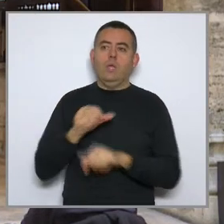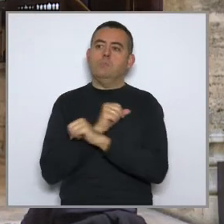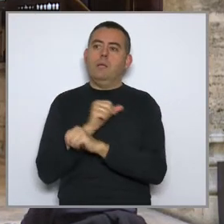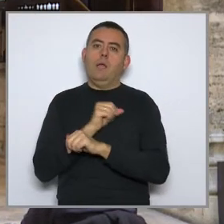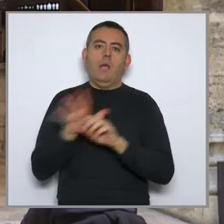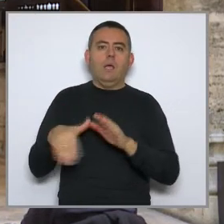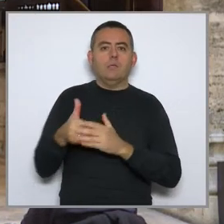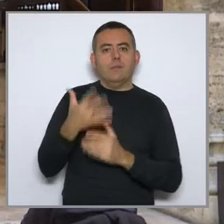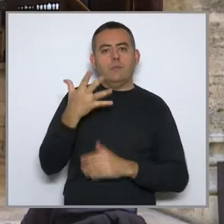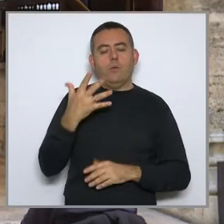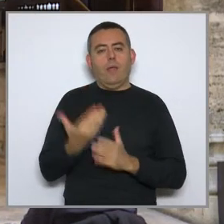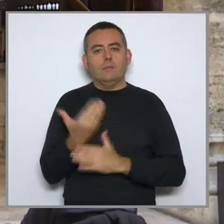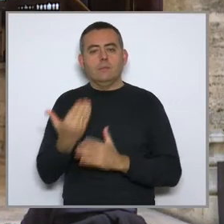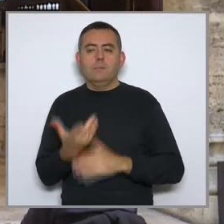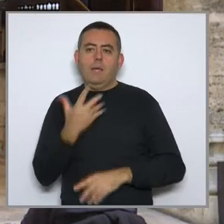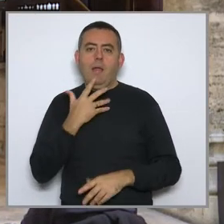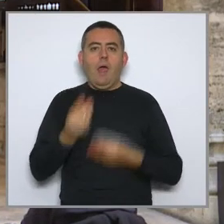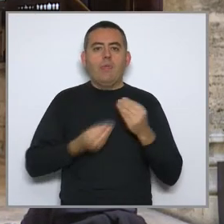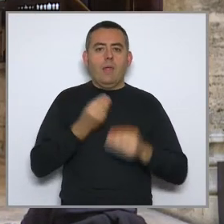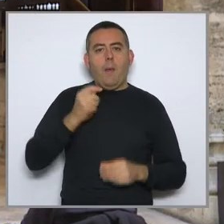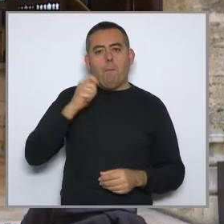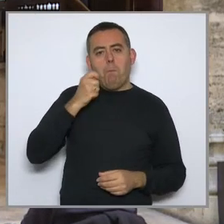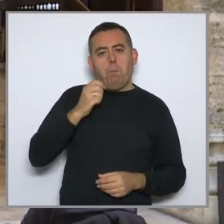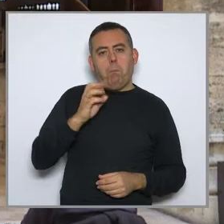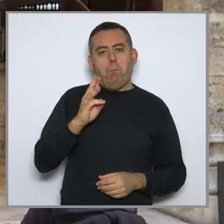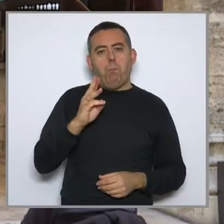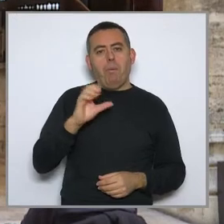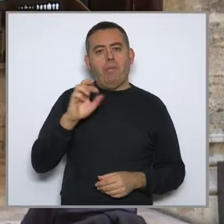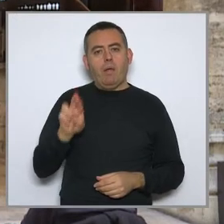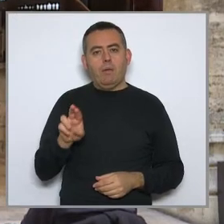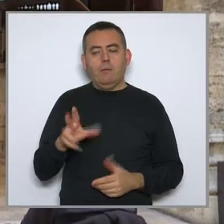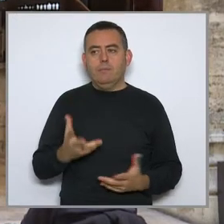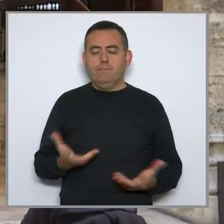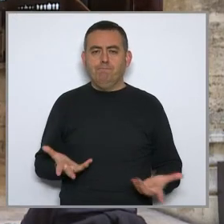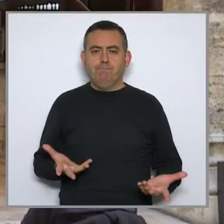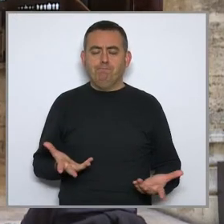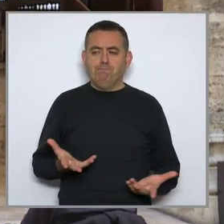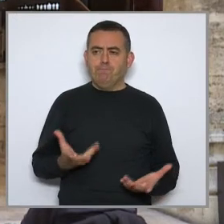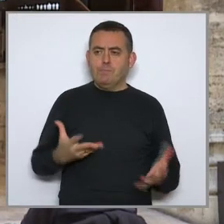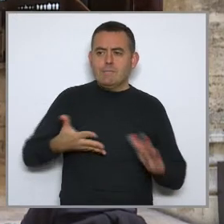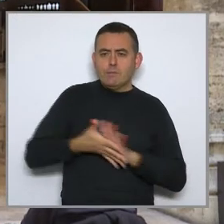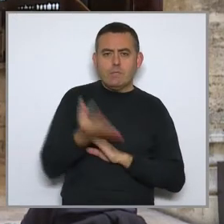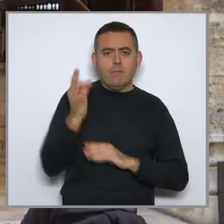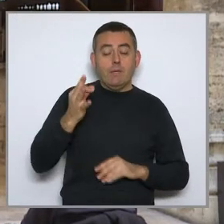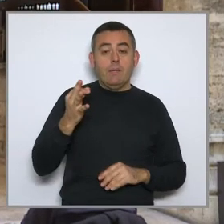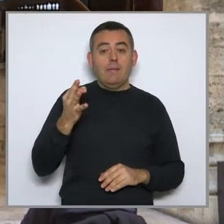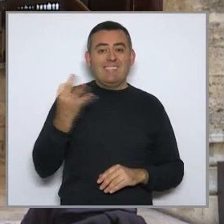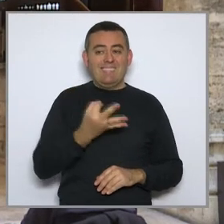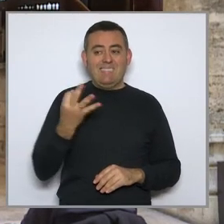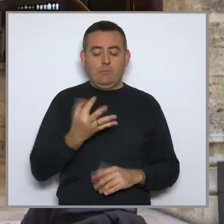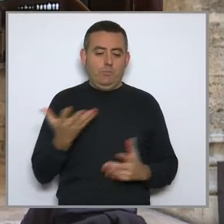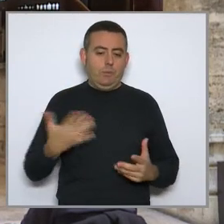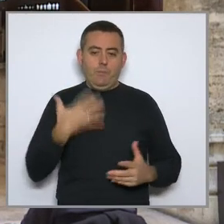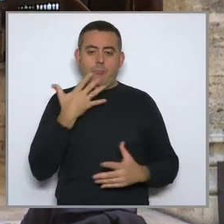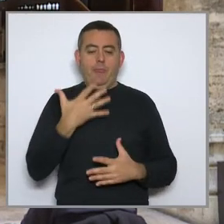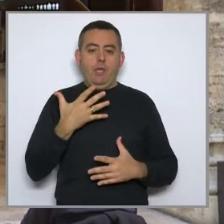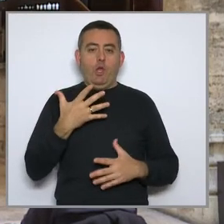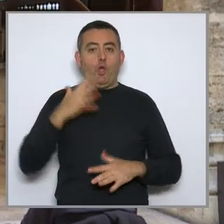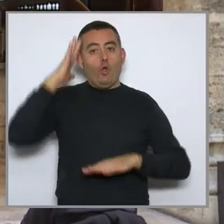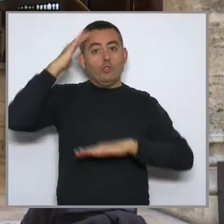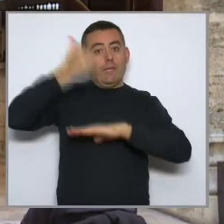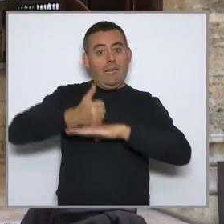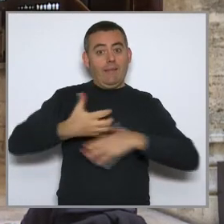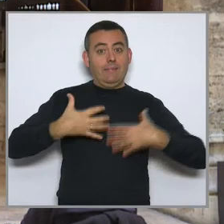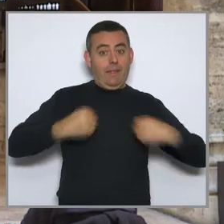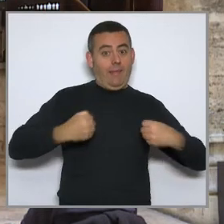PCR. Per tant, volia preguntar-li si això considerava vostè que era corresponsabilitat per part de la Conselleria de Sanitat.